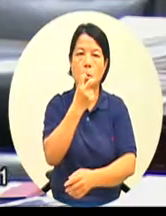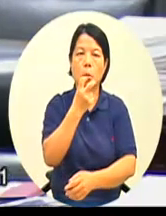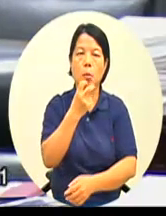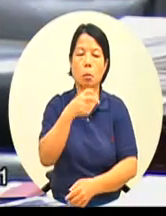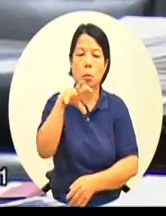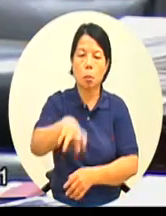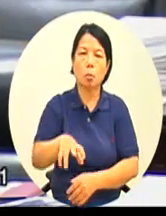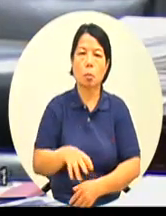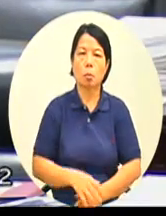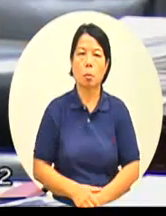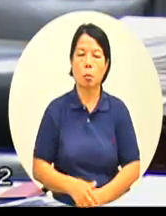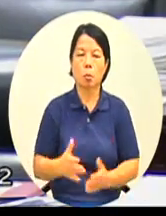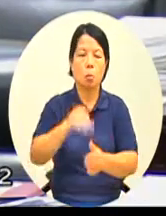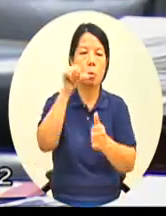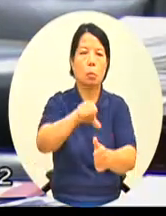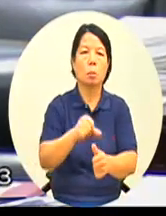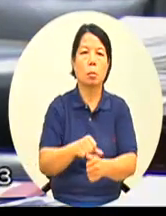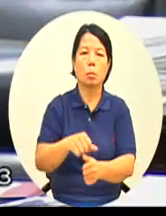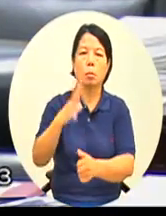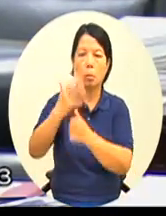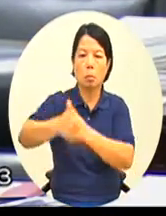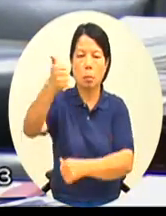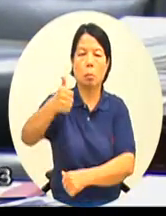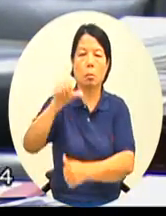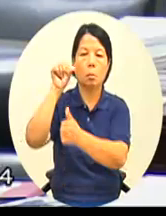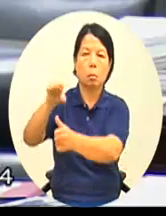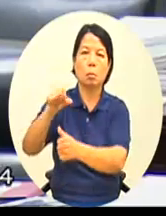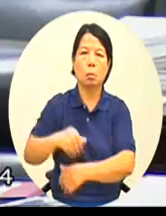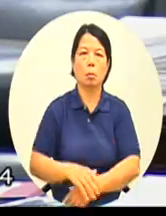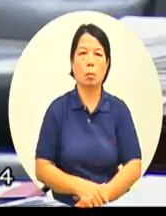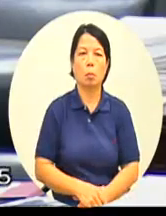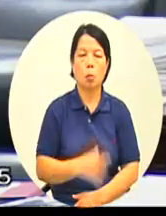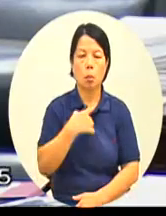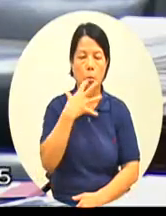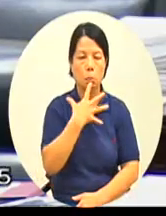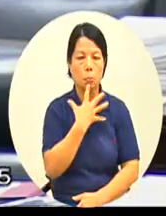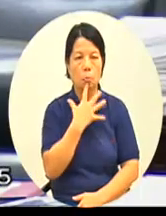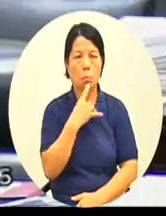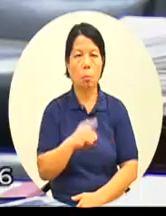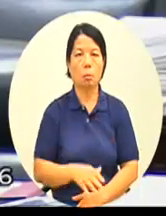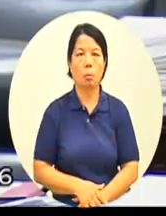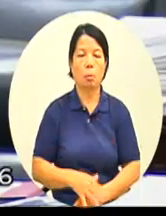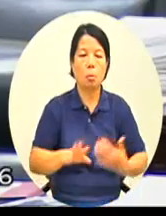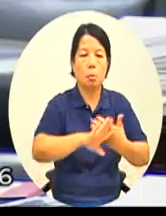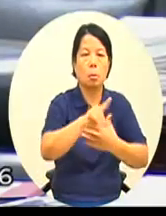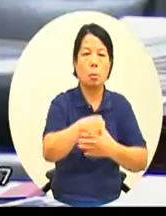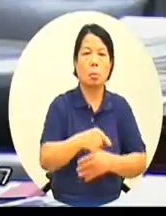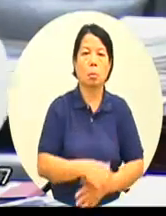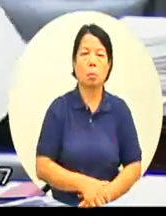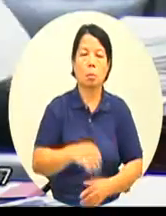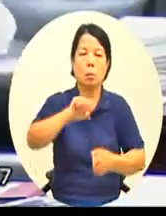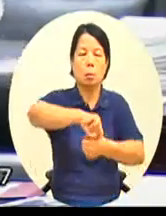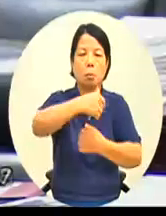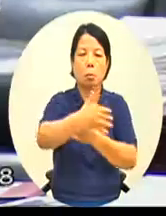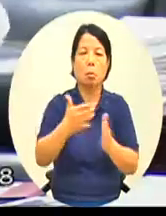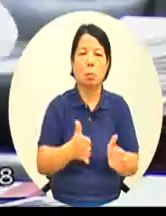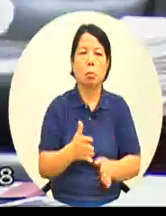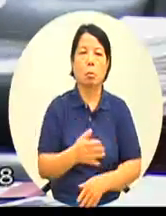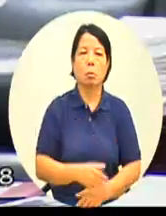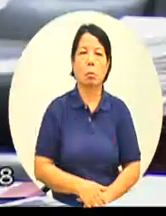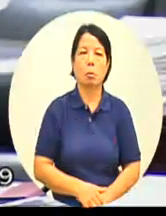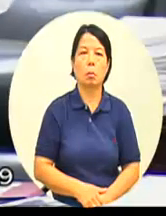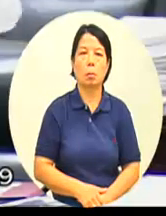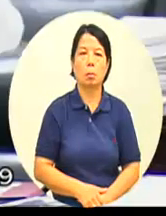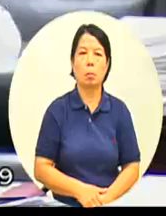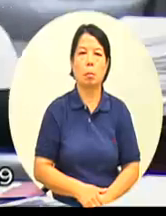劳检处竟然开罚了业者。我也觉得很奇怪哦。还有另外一个就是加班，就是